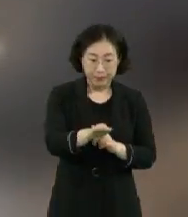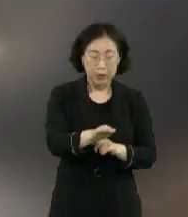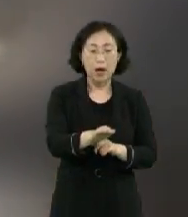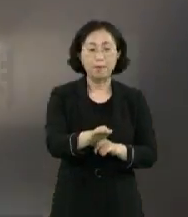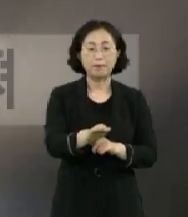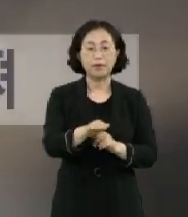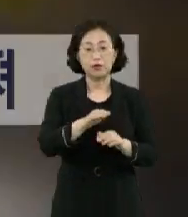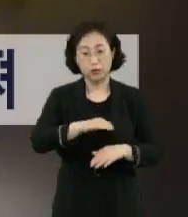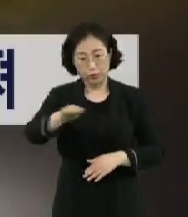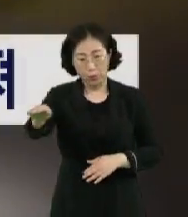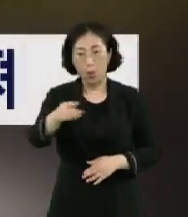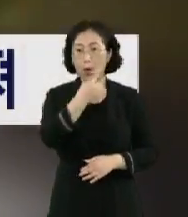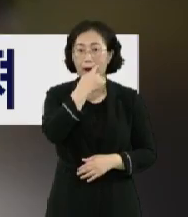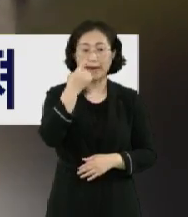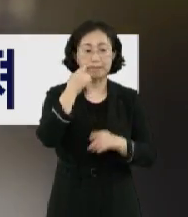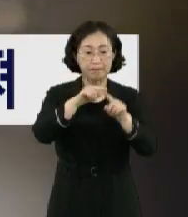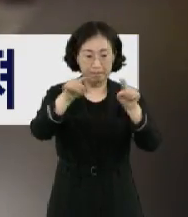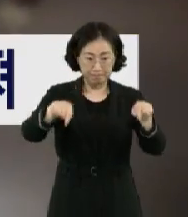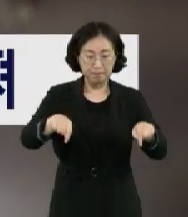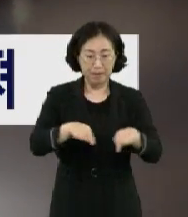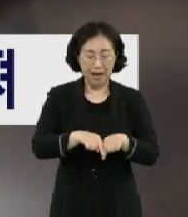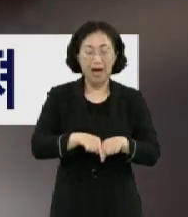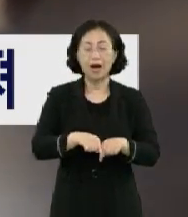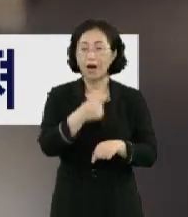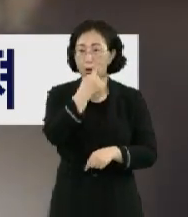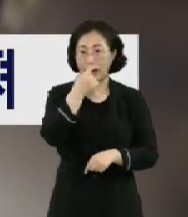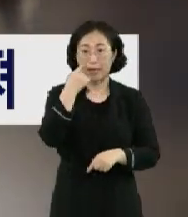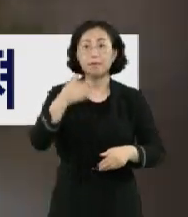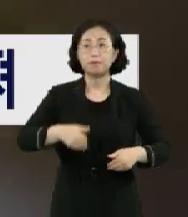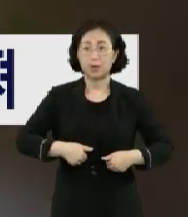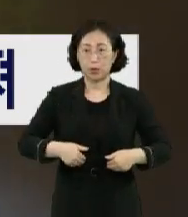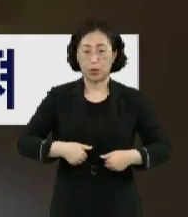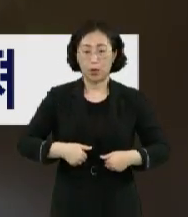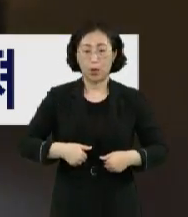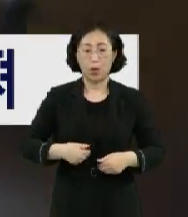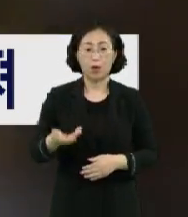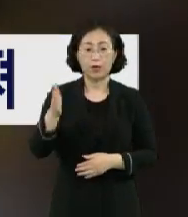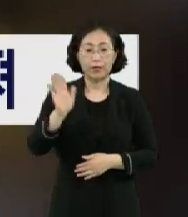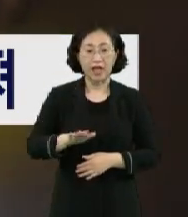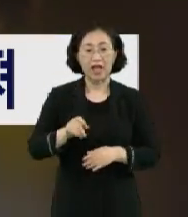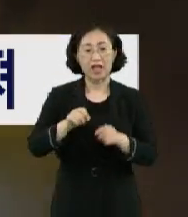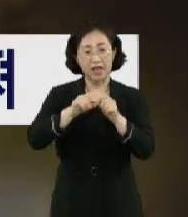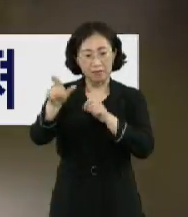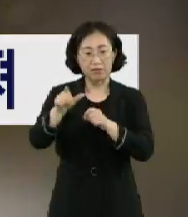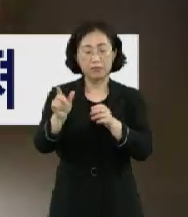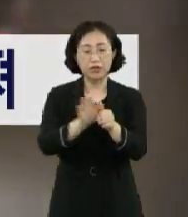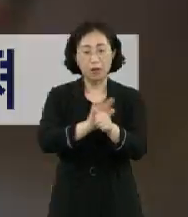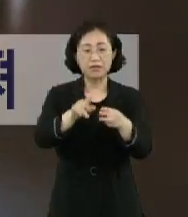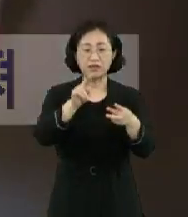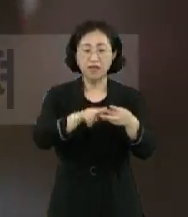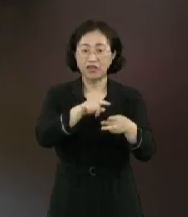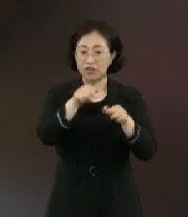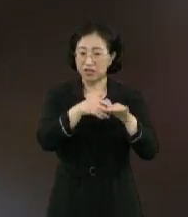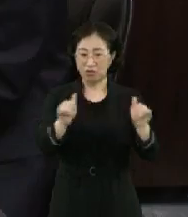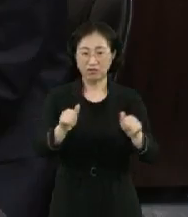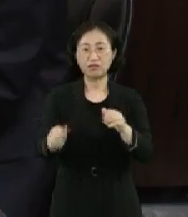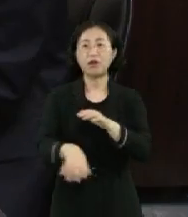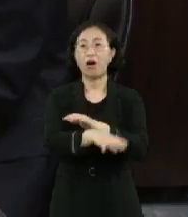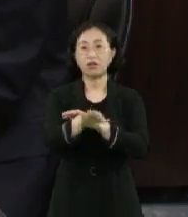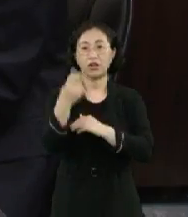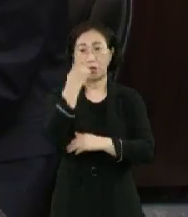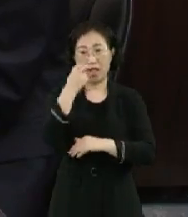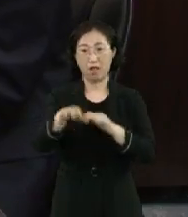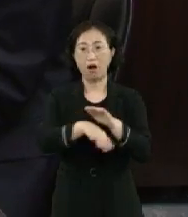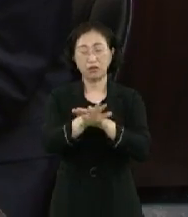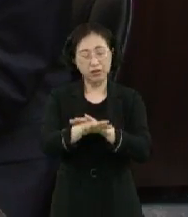입고증과 출고 시에는 차주와 출고증을 명확히 확인해야 하지만 상당수 서비스 센터들은 허술하기일 수 불안감은